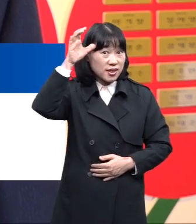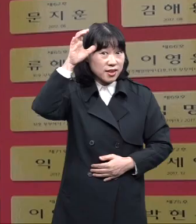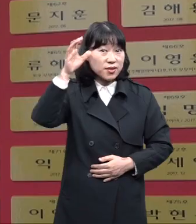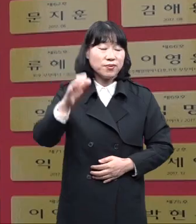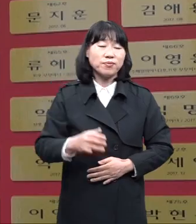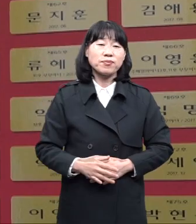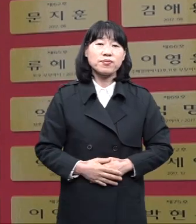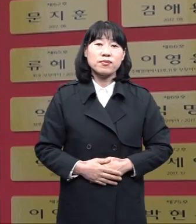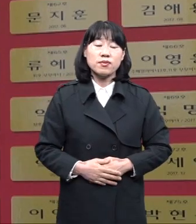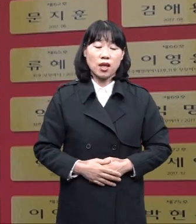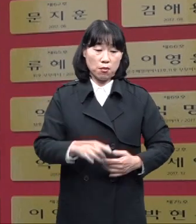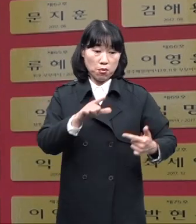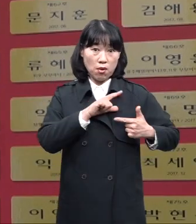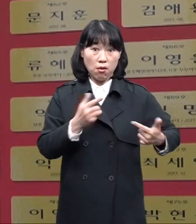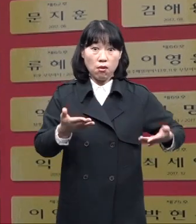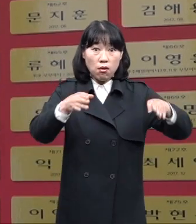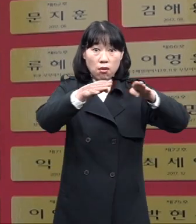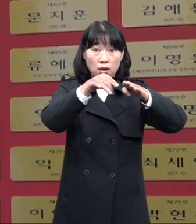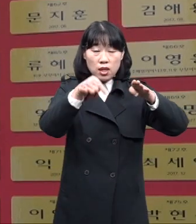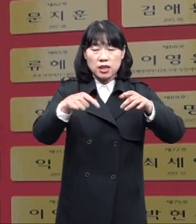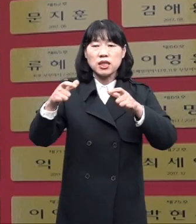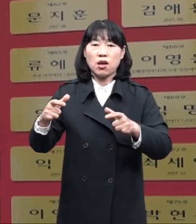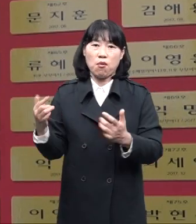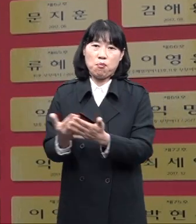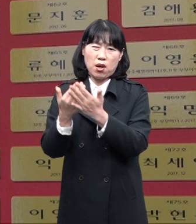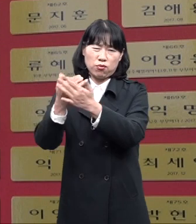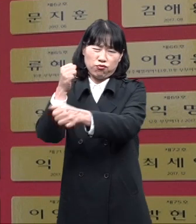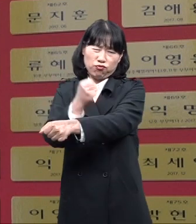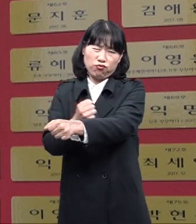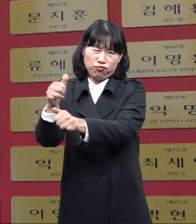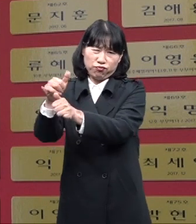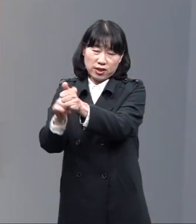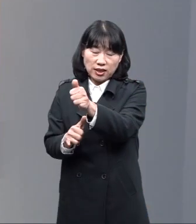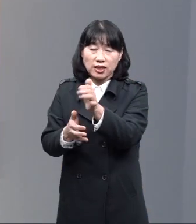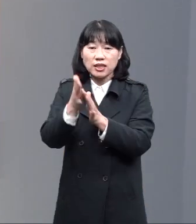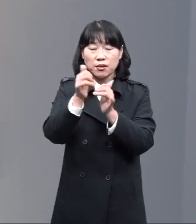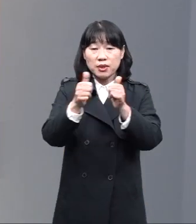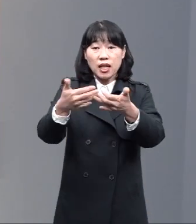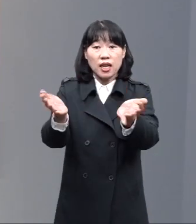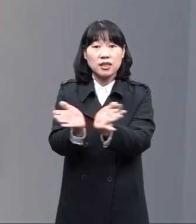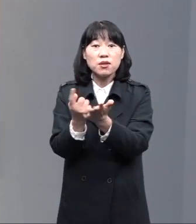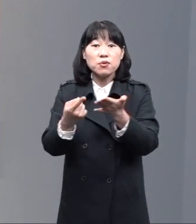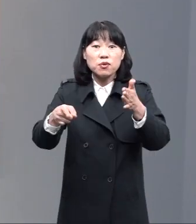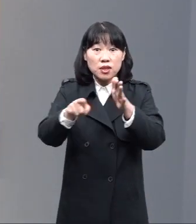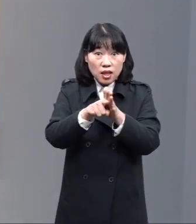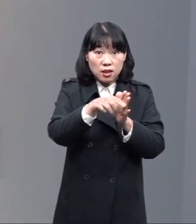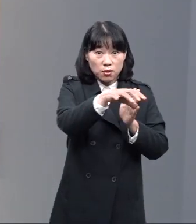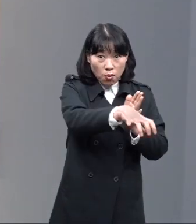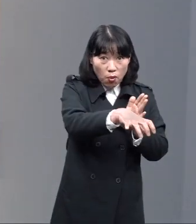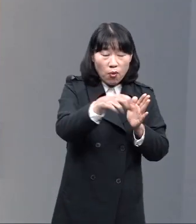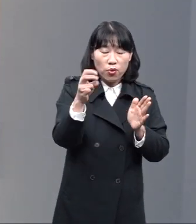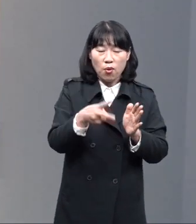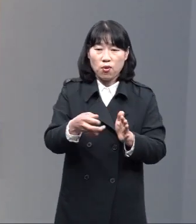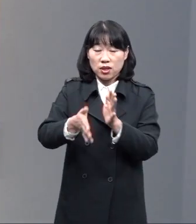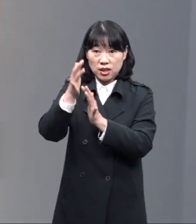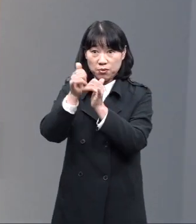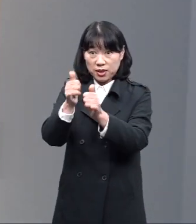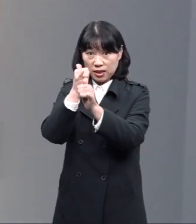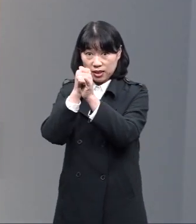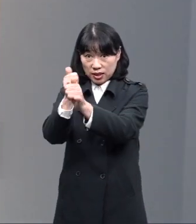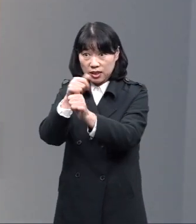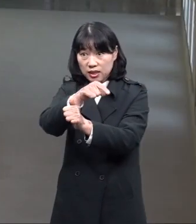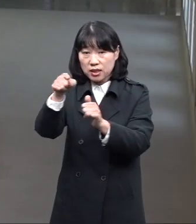합니다. 명예의 전당은 지역 발전에 공헌한 시민과 단체를 기리기 위해 마련된 시민대상